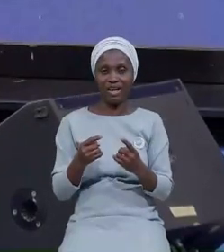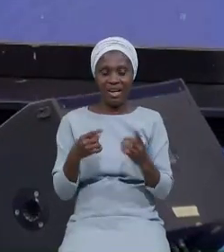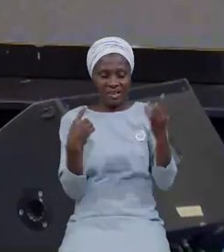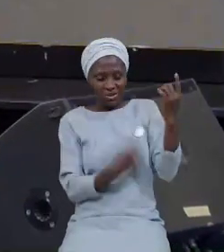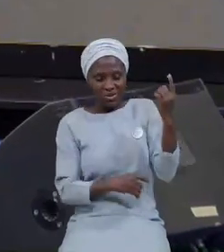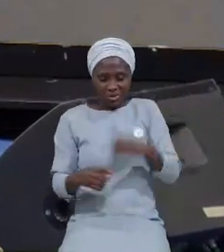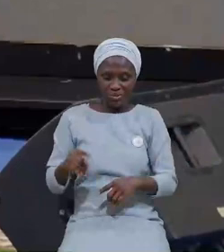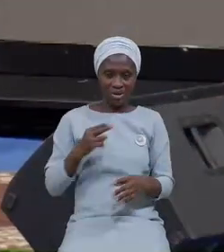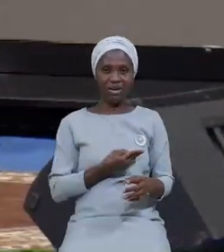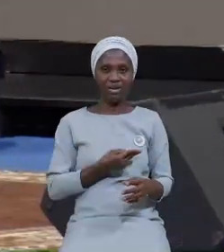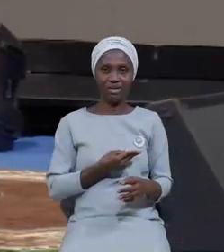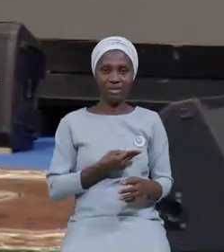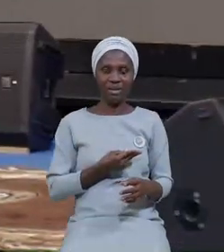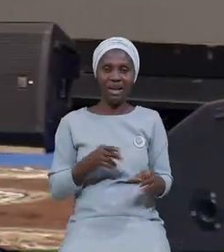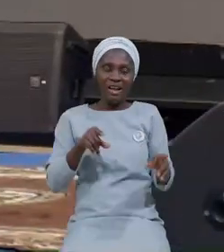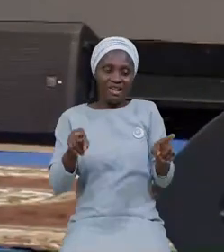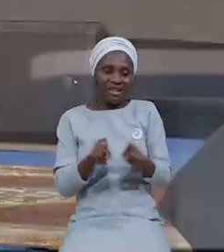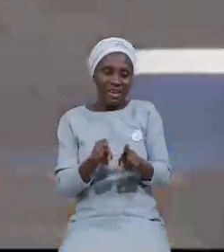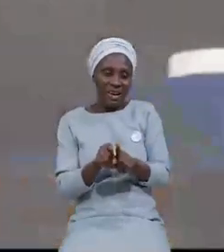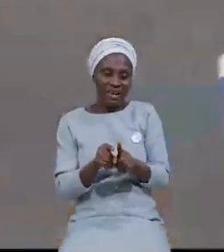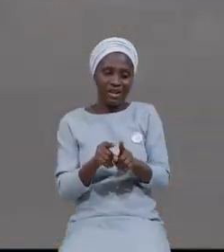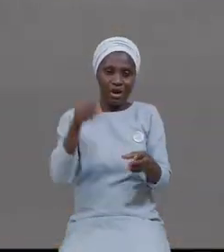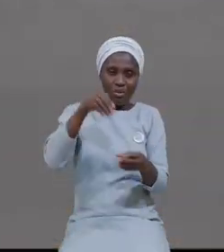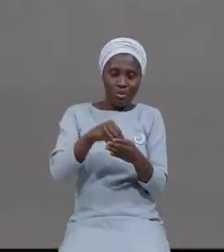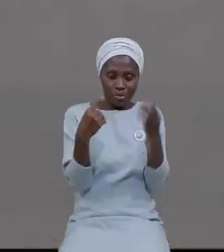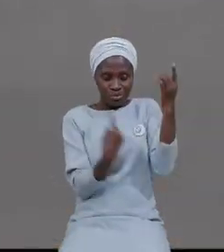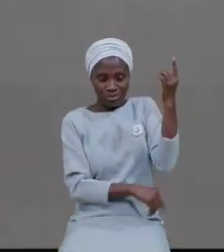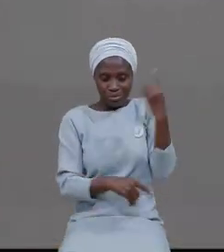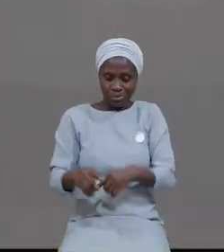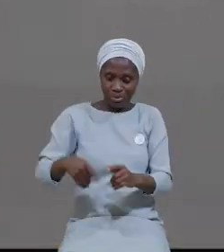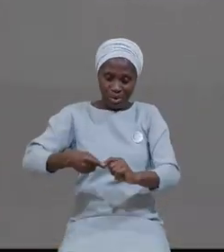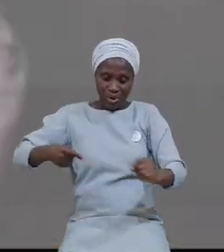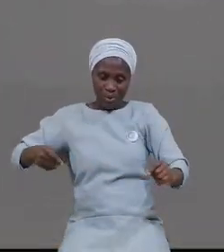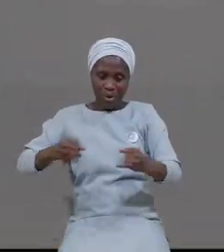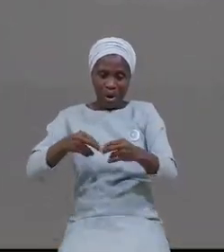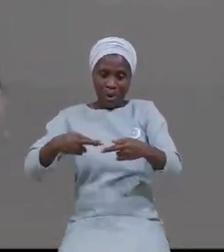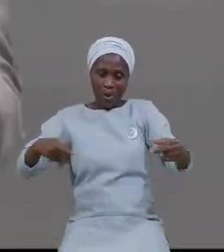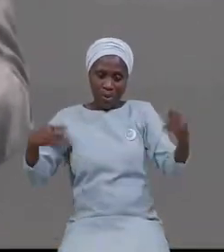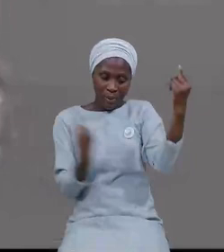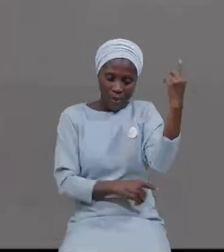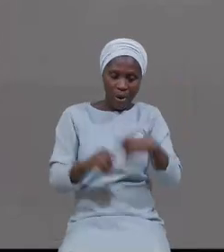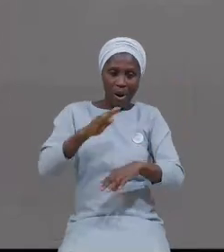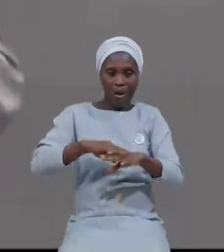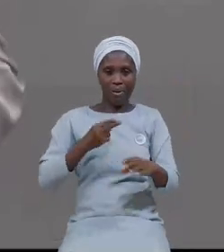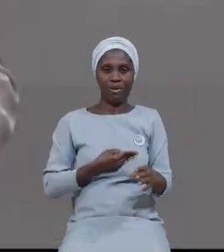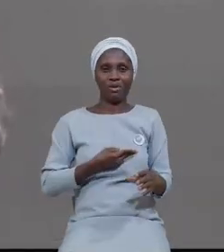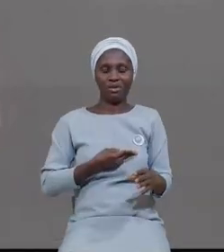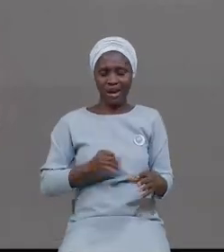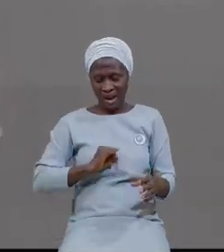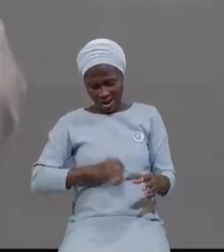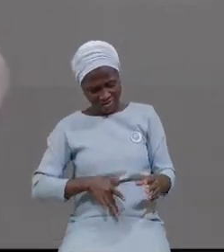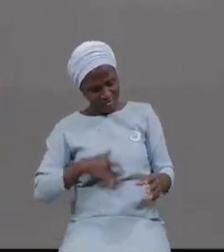frapper c'est comme mais des fouets et je sens les fouets au dos je sens